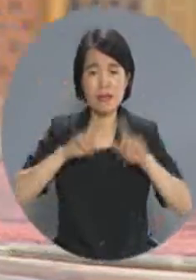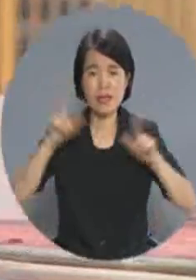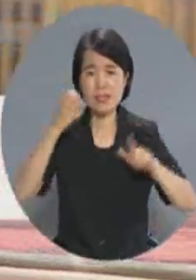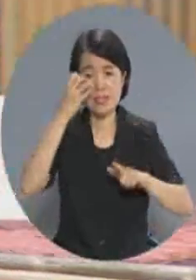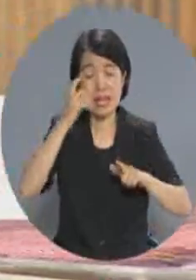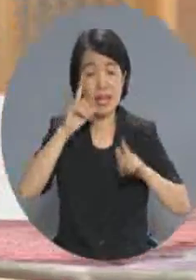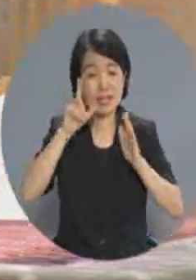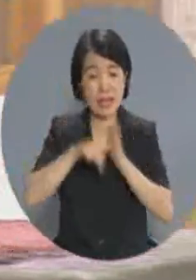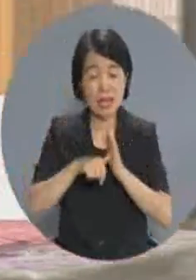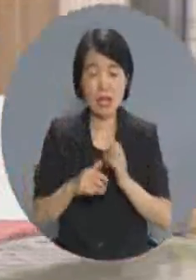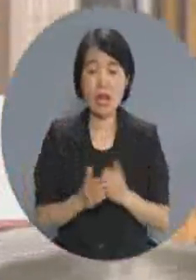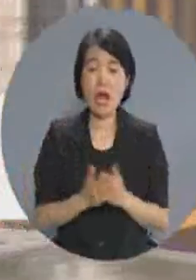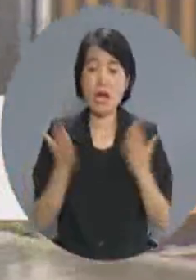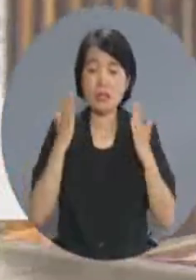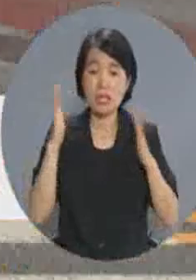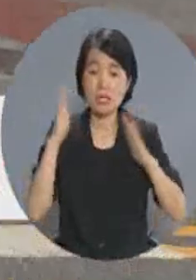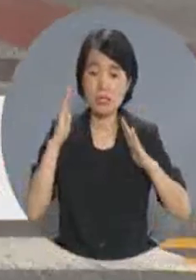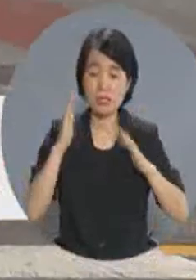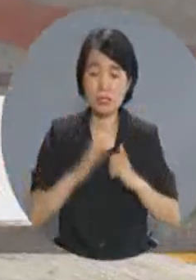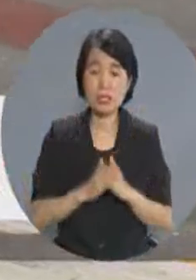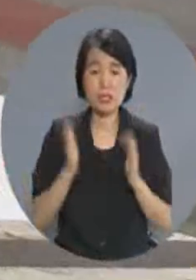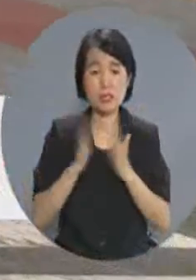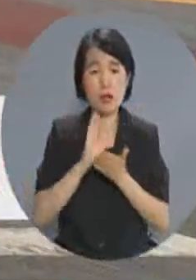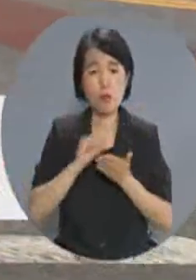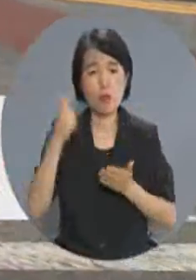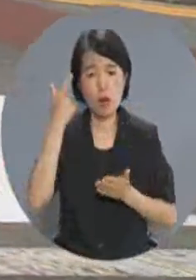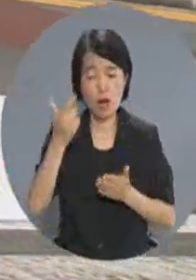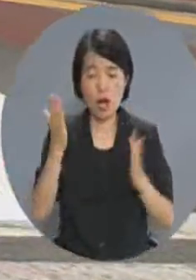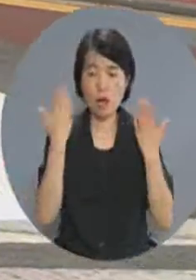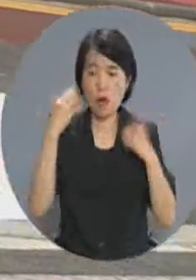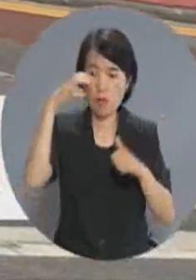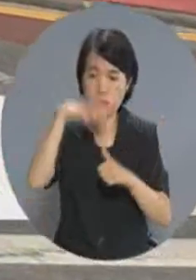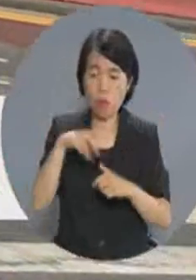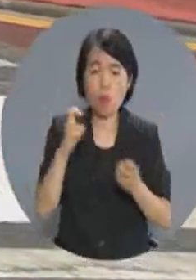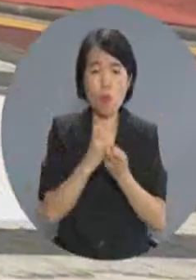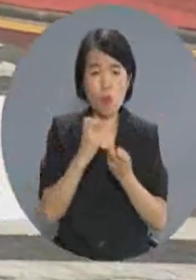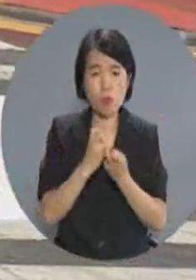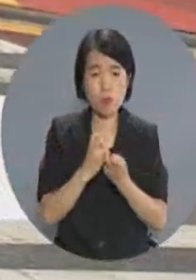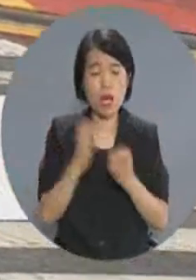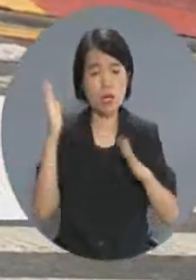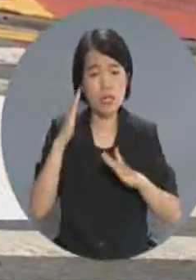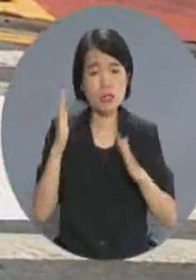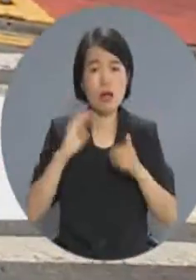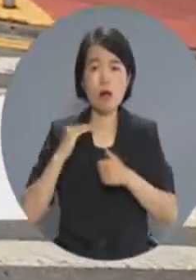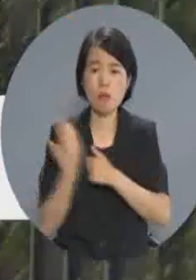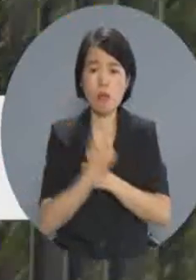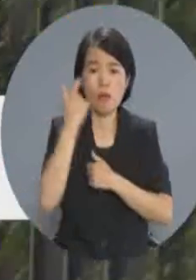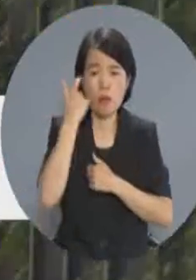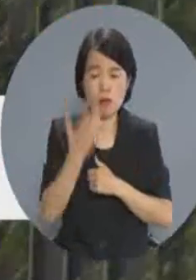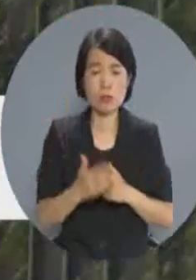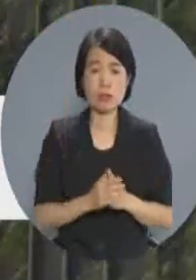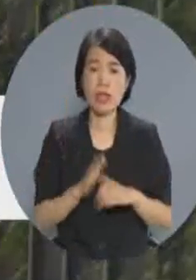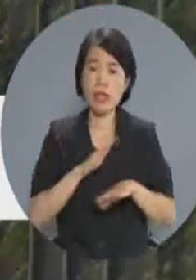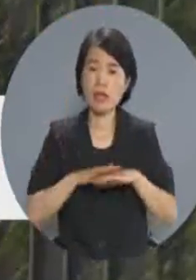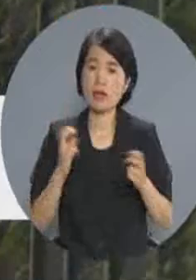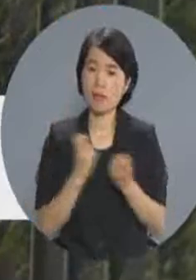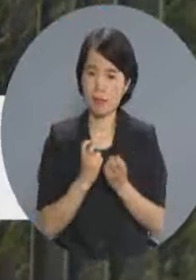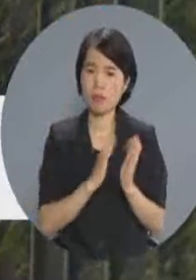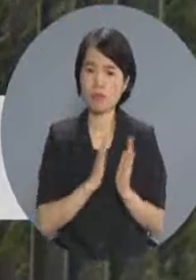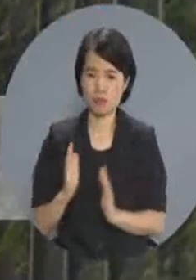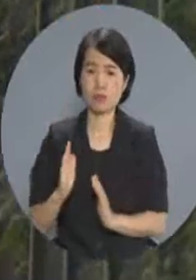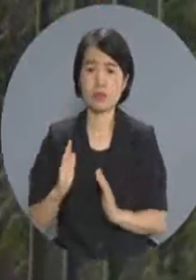학생들을 어떻게 귀가 시킬 것인지 학교에 고립될 경우 학교가 어떻게 학생들을 보호할 것인지 대응책 마련이